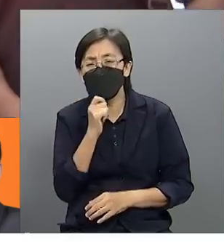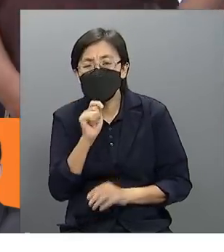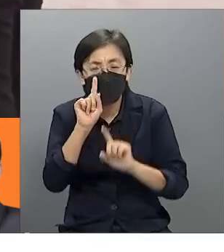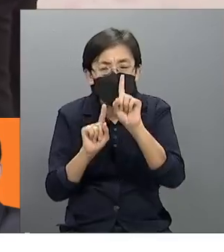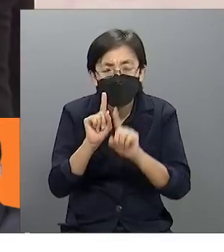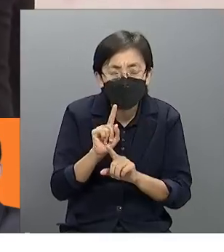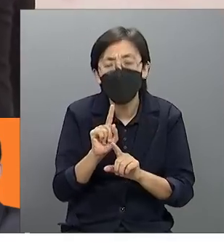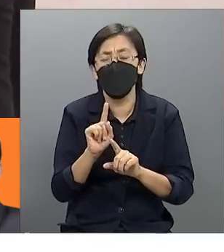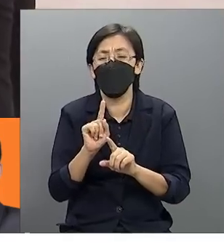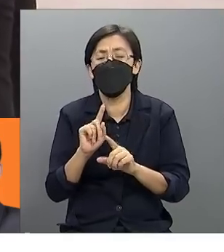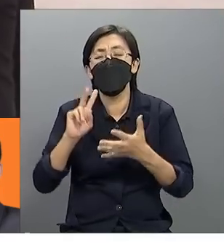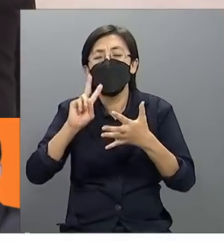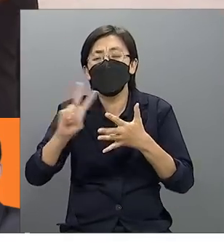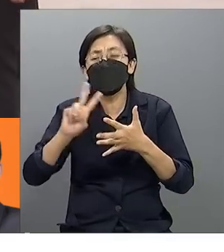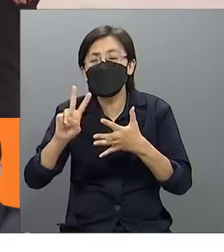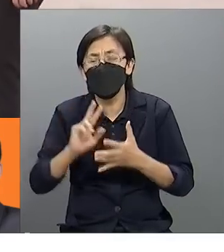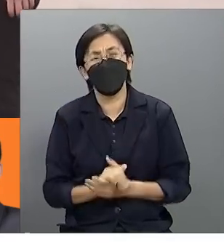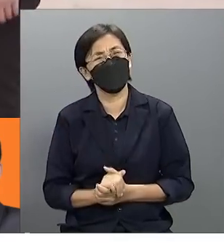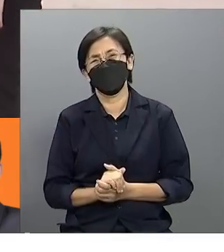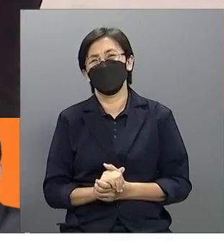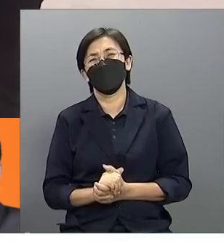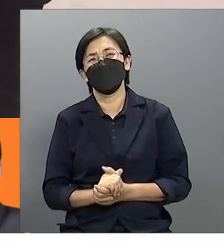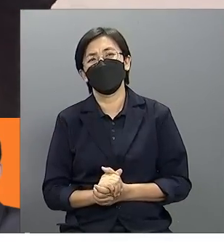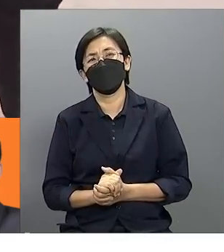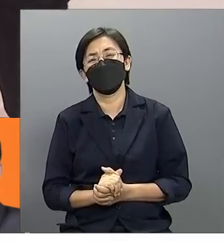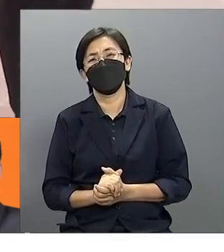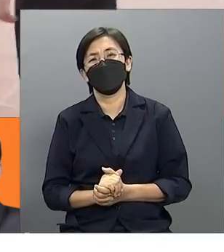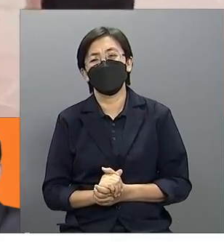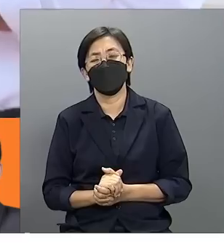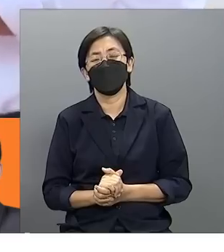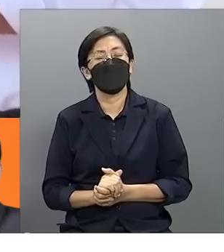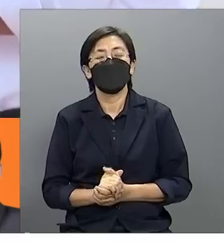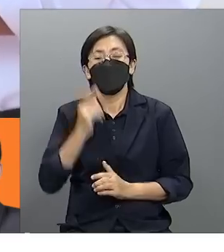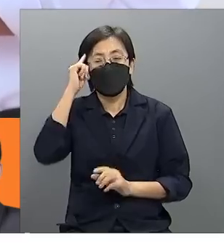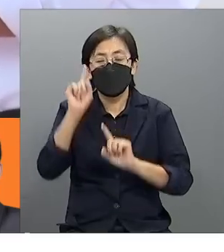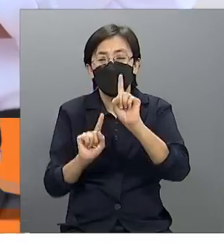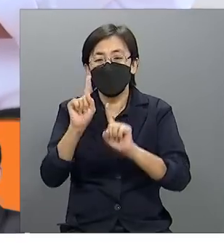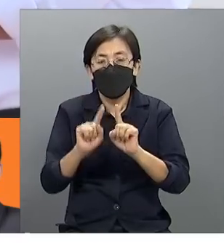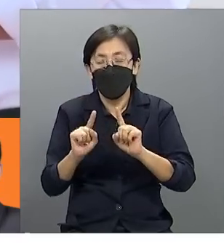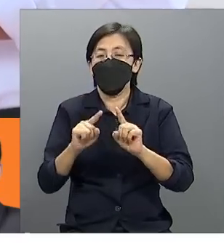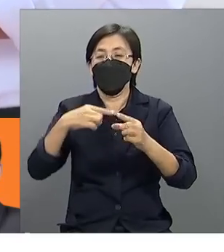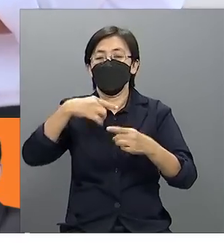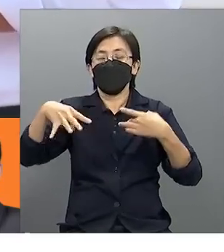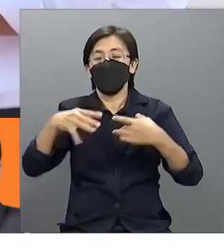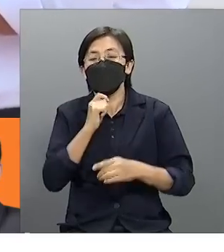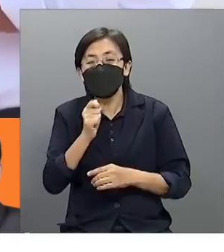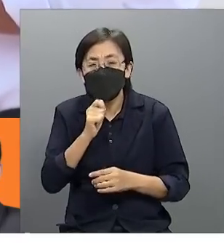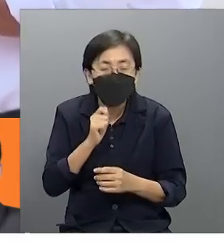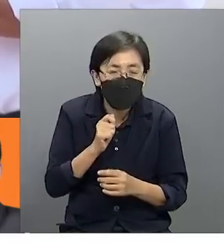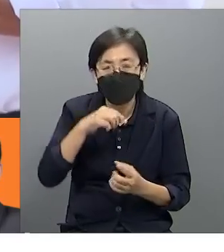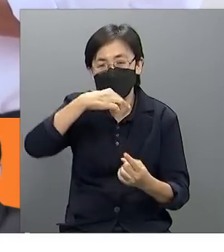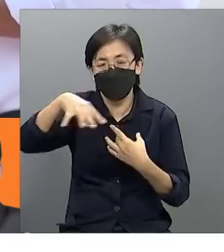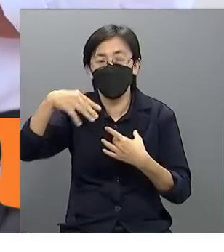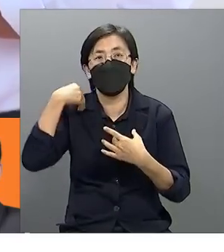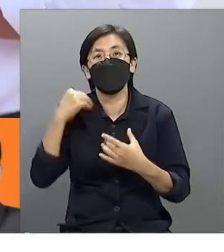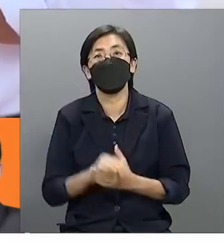นนเต็ง2ที่น่าจะหลุดจากที่คาดการไว้พอสมควรนะครับดูภาพนี้ก่อนอันนี้เป็นภาพเมื่อวานนี ้นี่เ